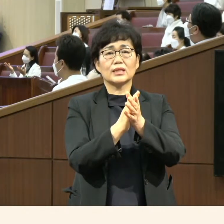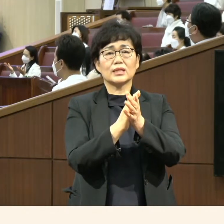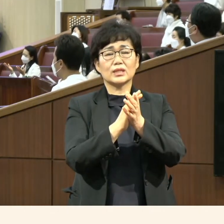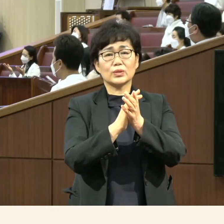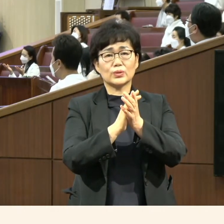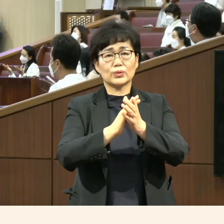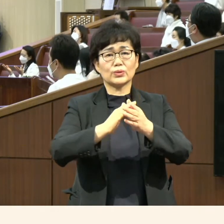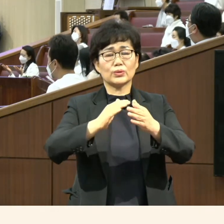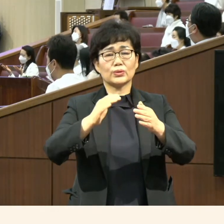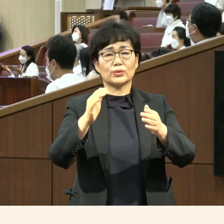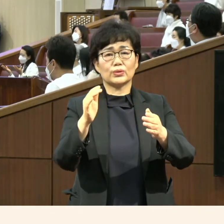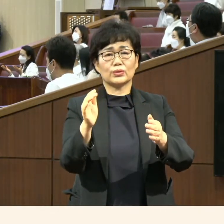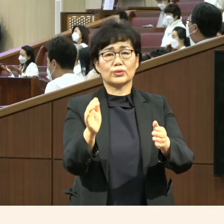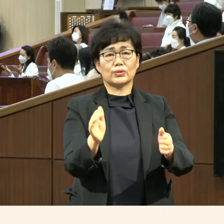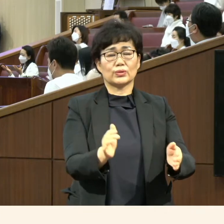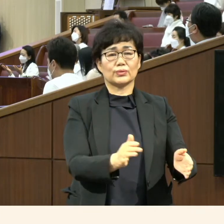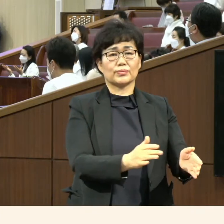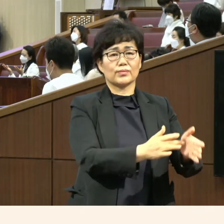친구